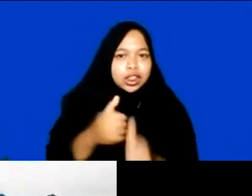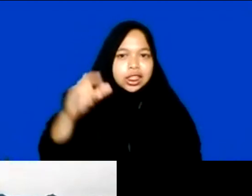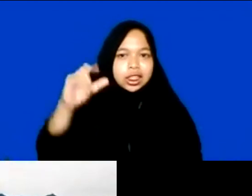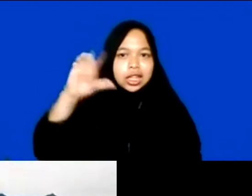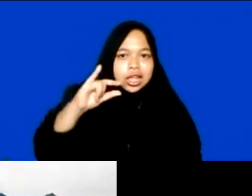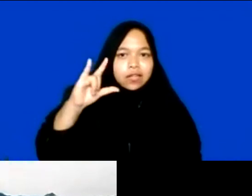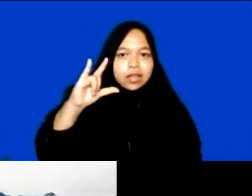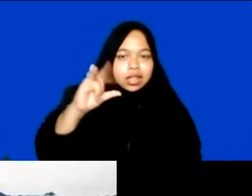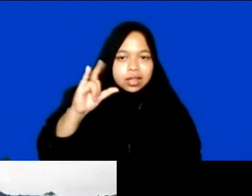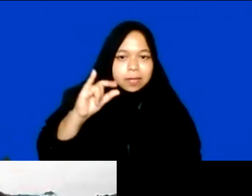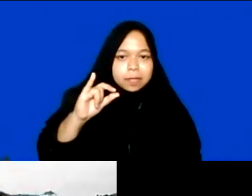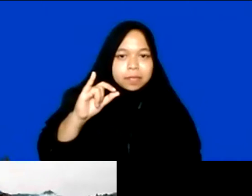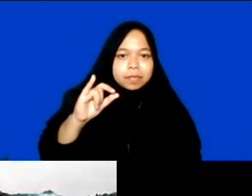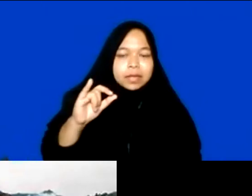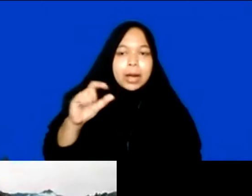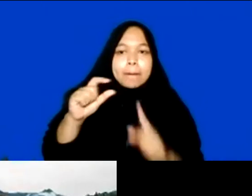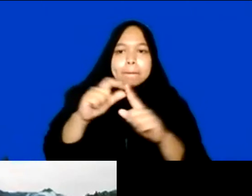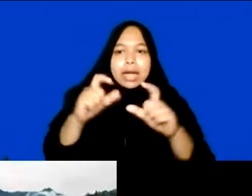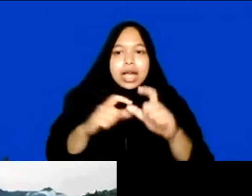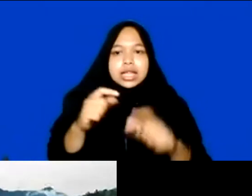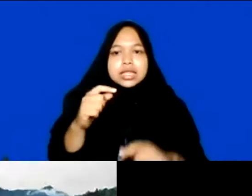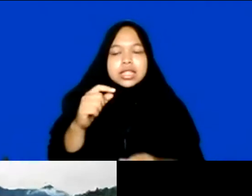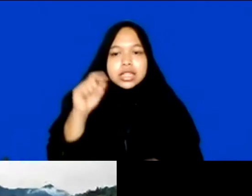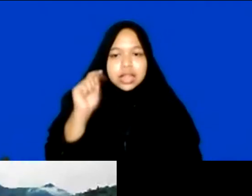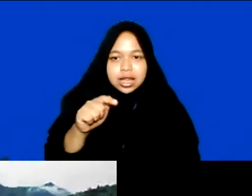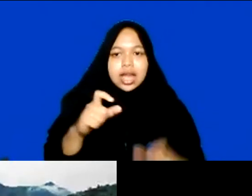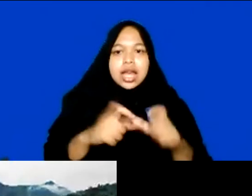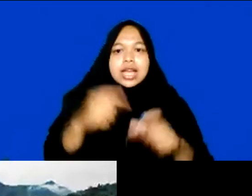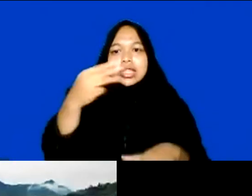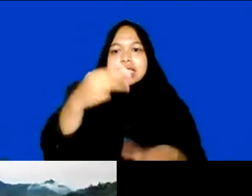@psenirupa, ps.senirupa, kemudian IG